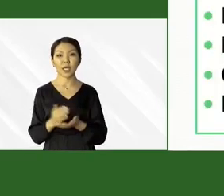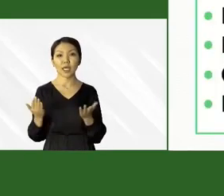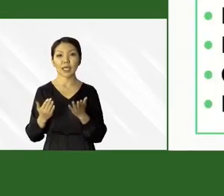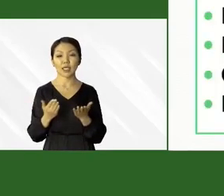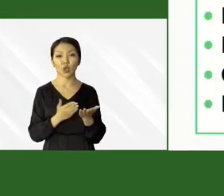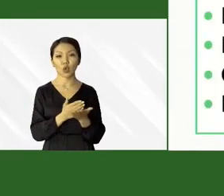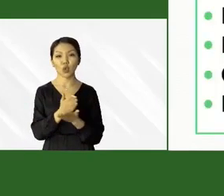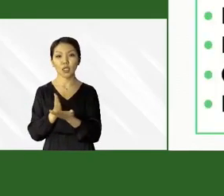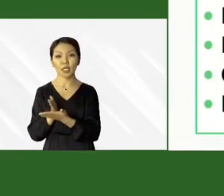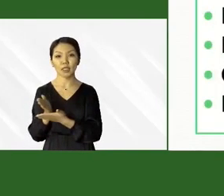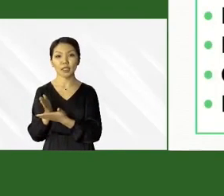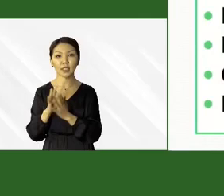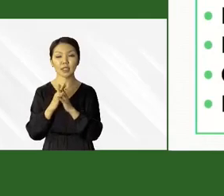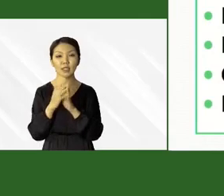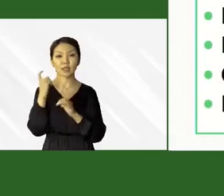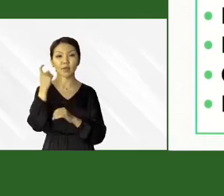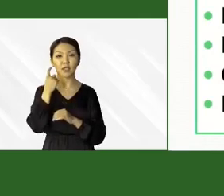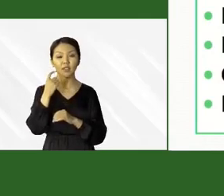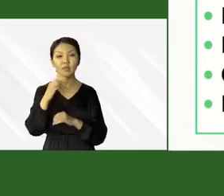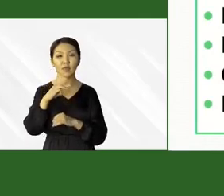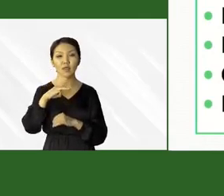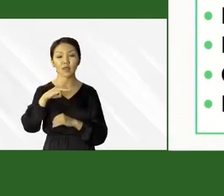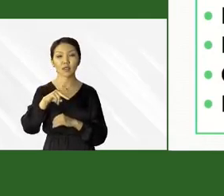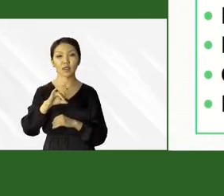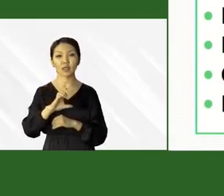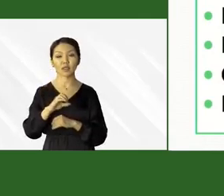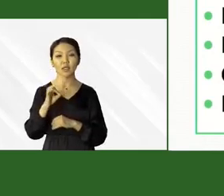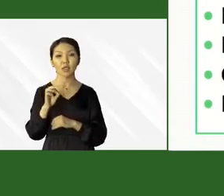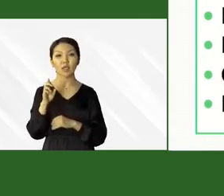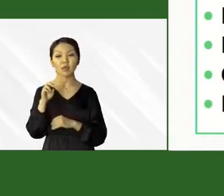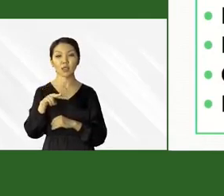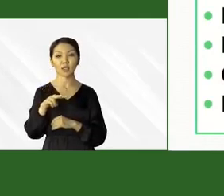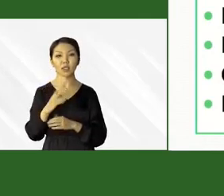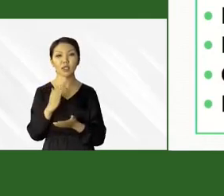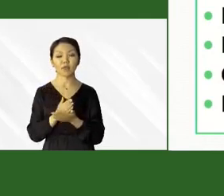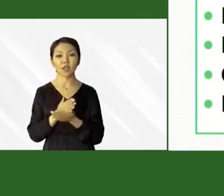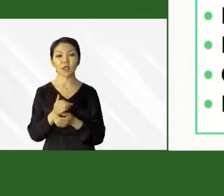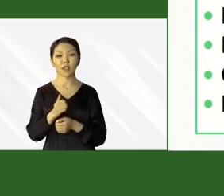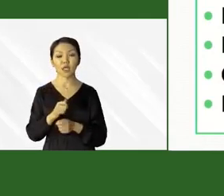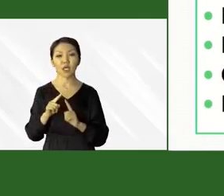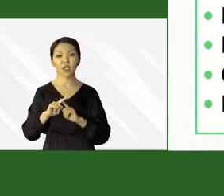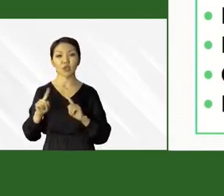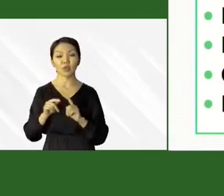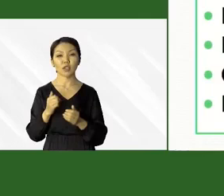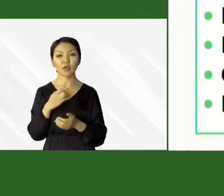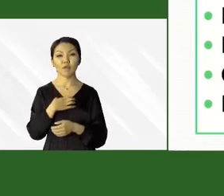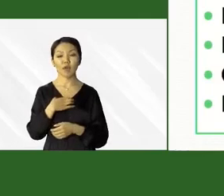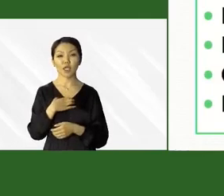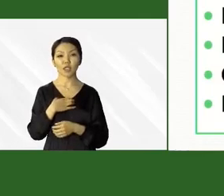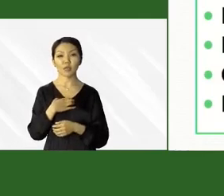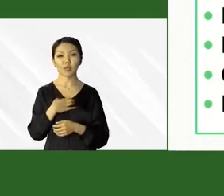Какие отрасли сельского хозяйства Талаской области являются особенно важными в растениеводстве и в